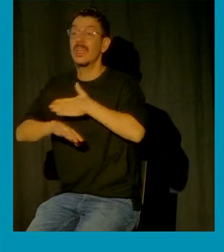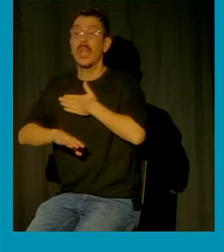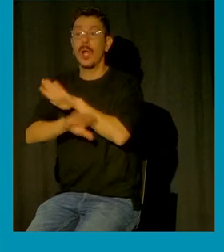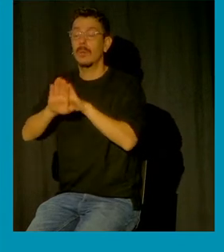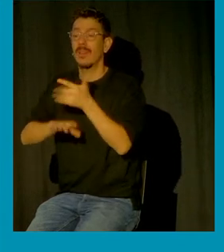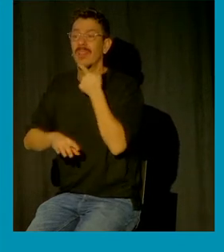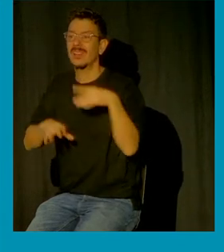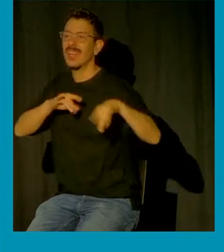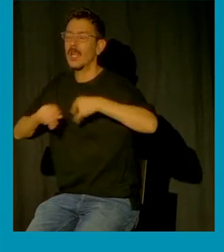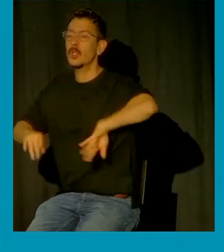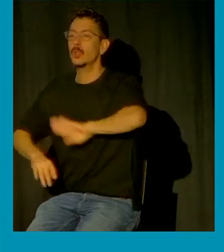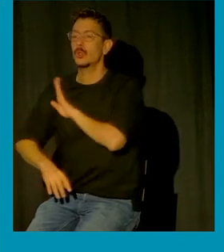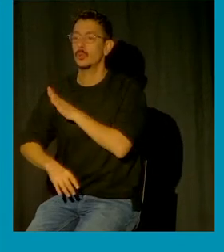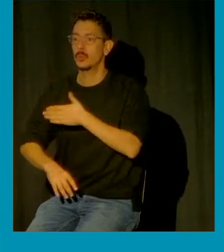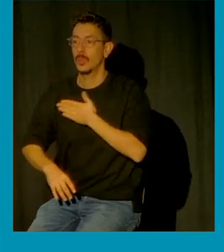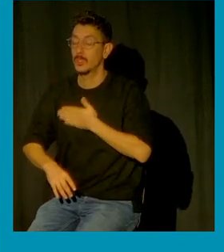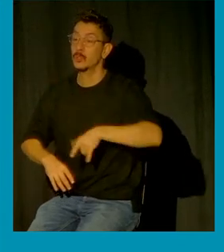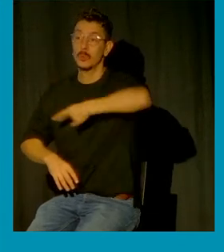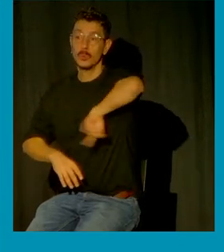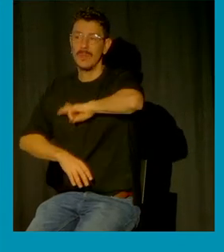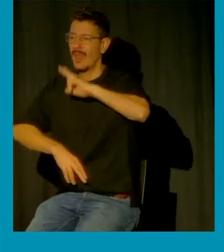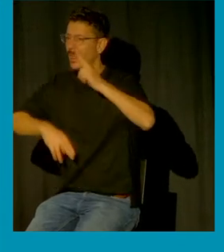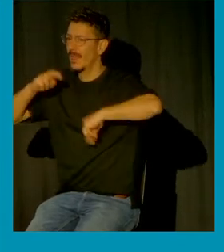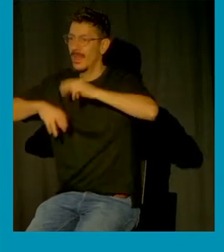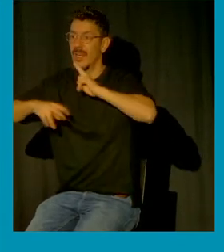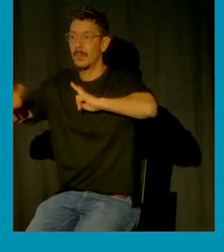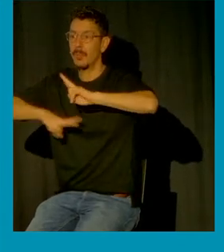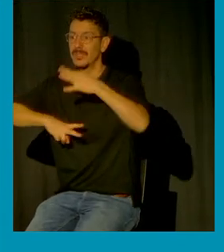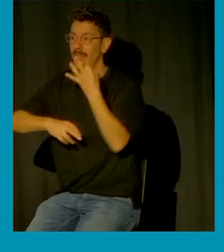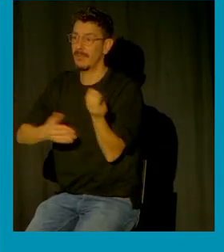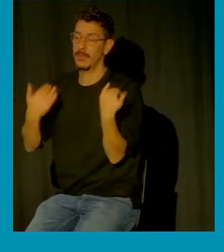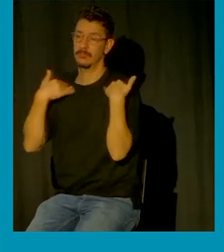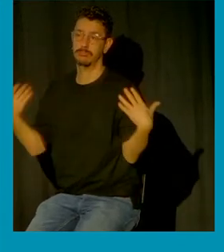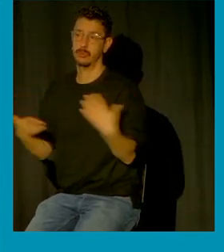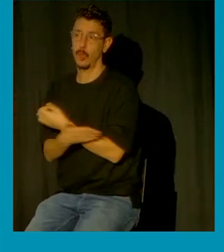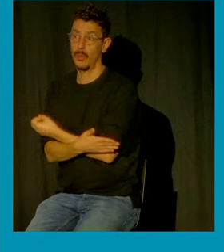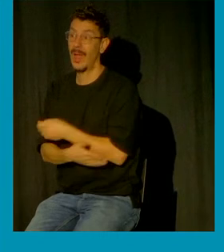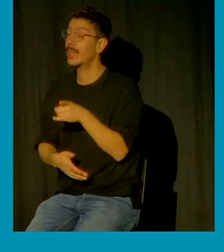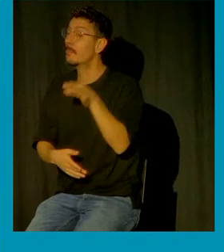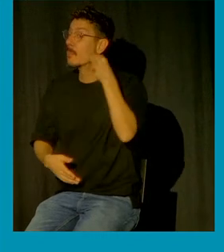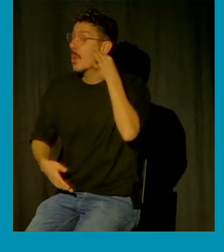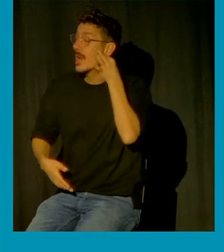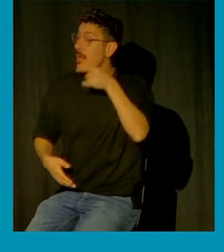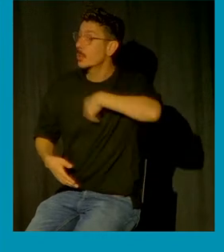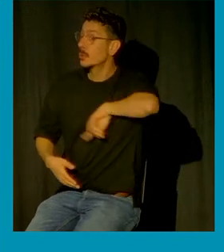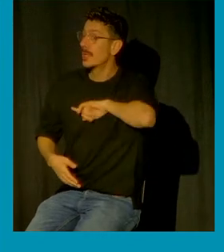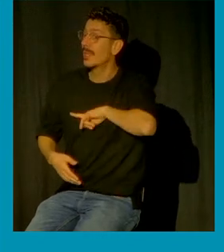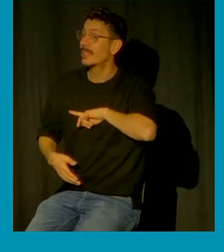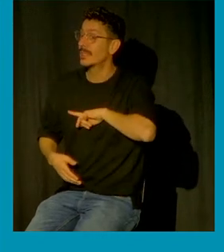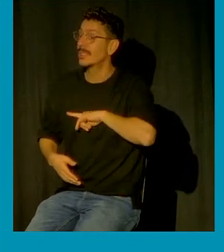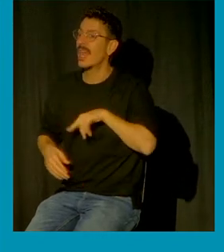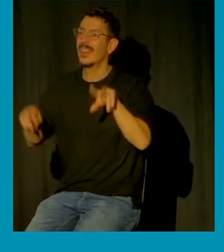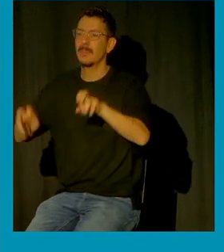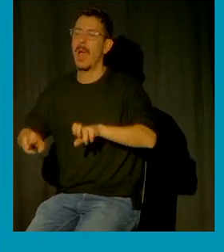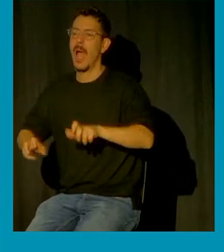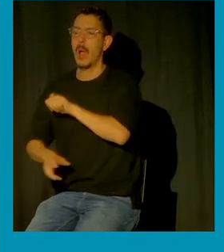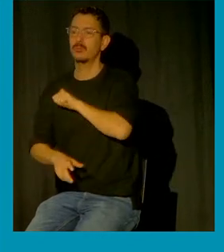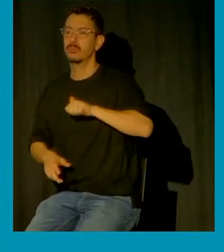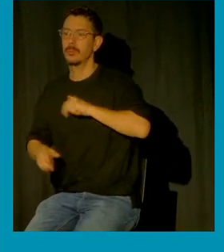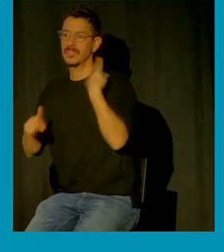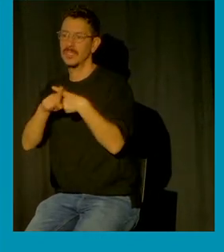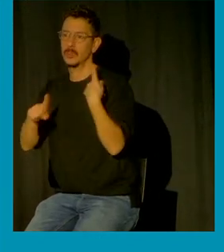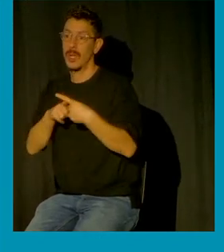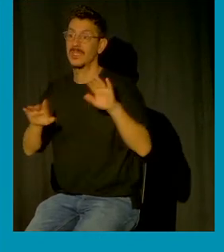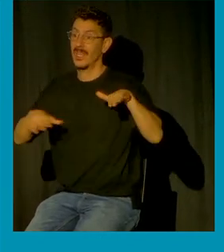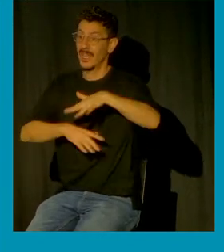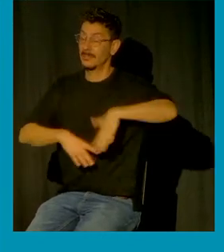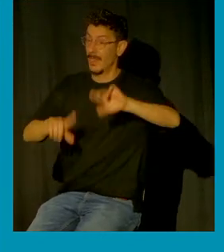de construir aquesta resposta i que sens dubte les dones no podem renunciar ni a l'autonomia sexual ni als espais digitals